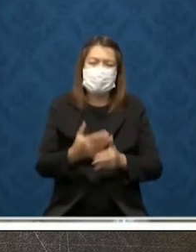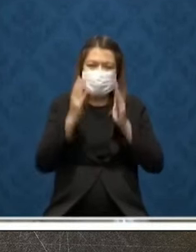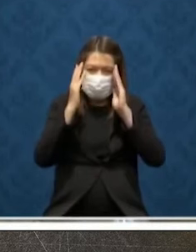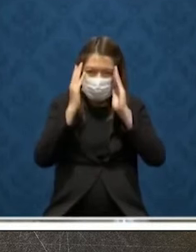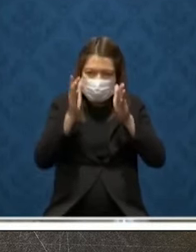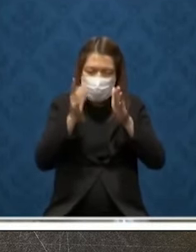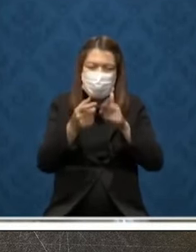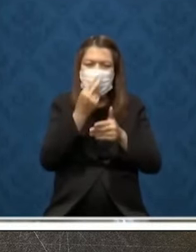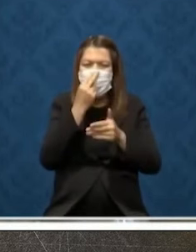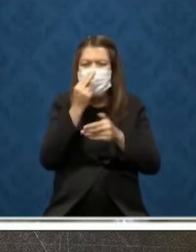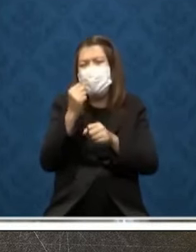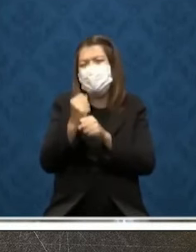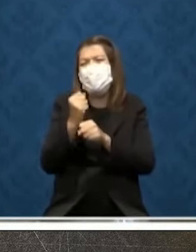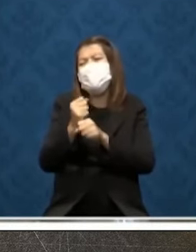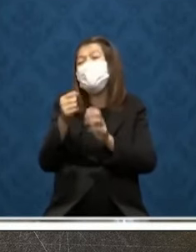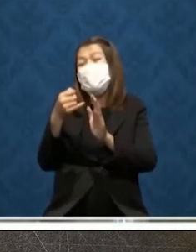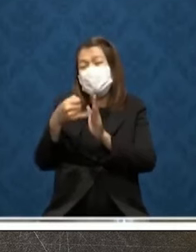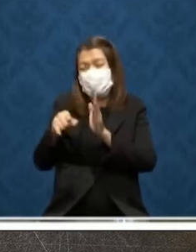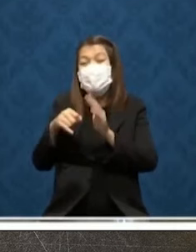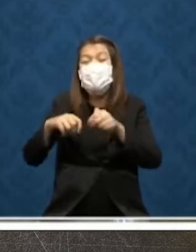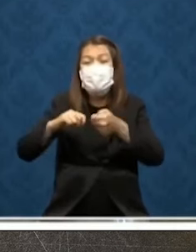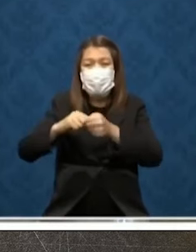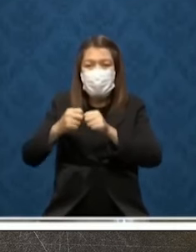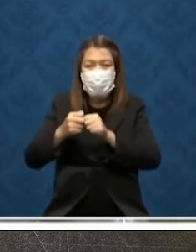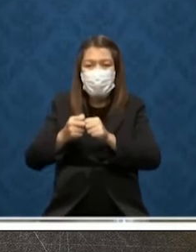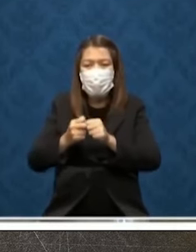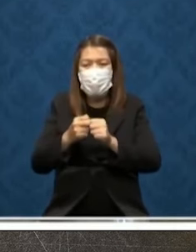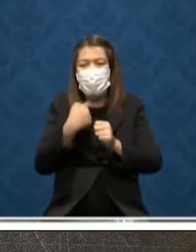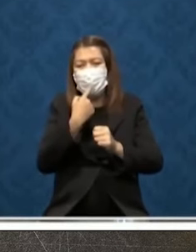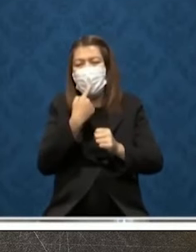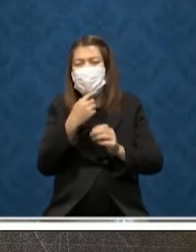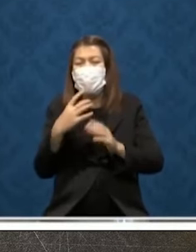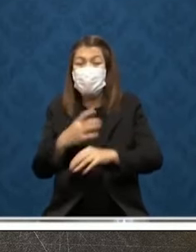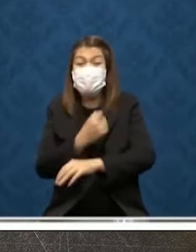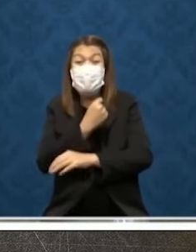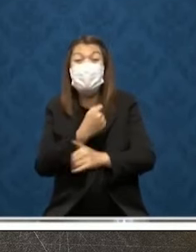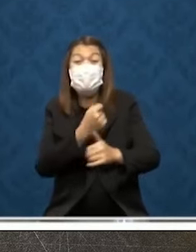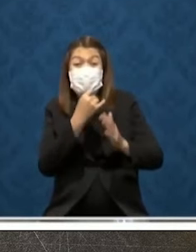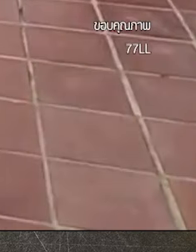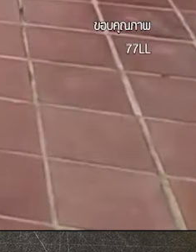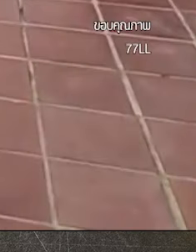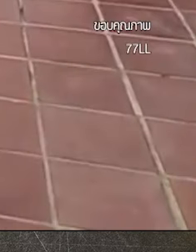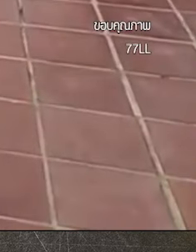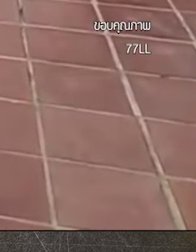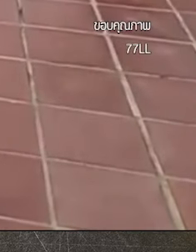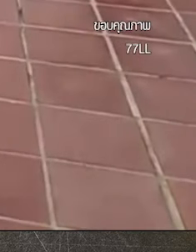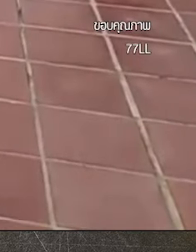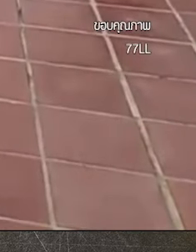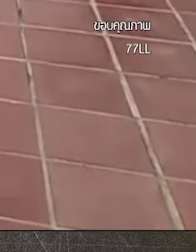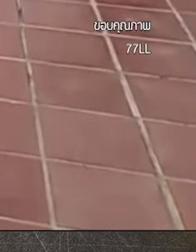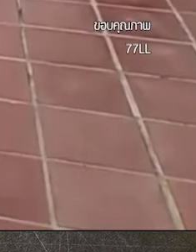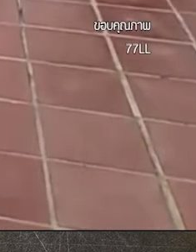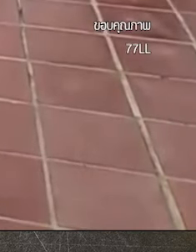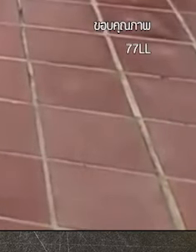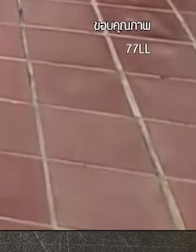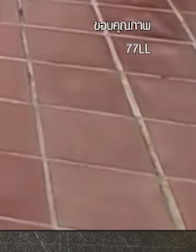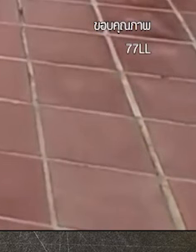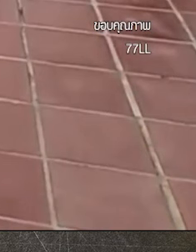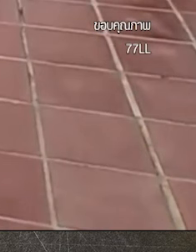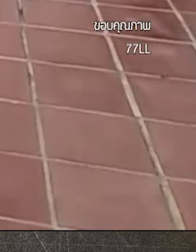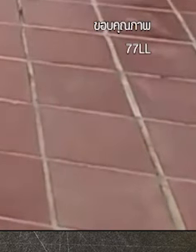มาของการปลุกระดมให้คนออกมาโจมตีได้่าต่อสถาบันพระมหากษัตริย์ควบคู่กับการโจมตี